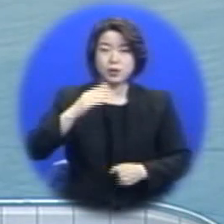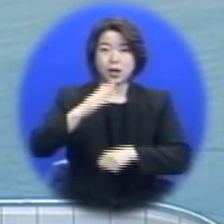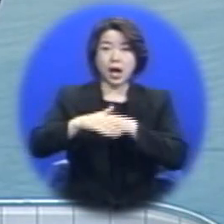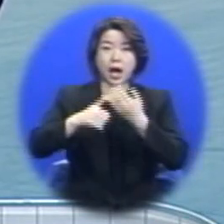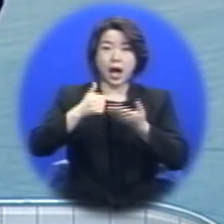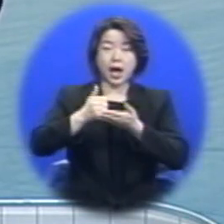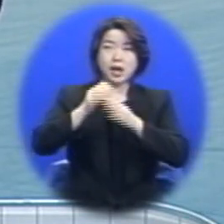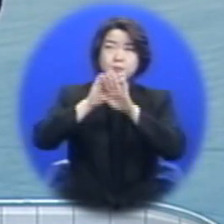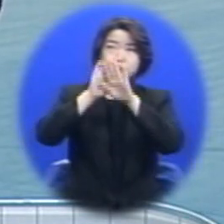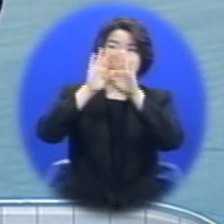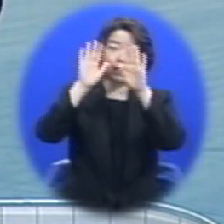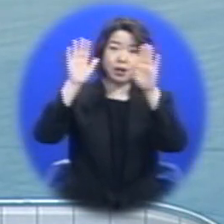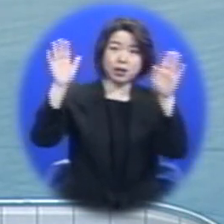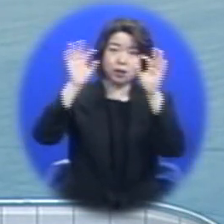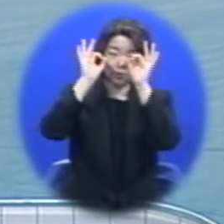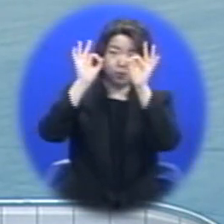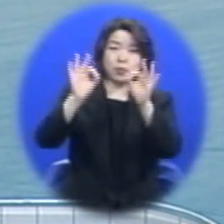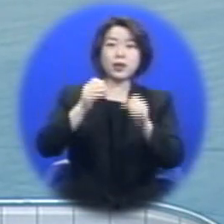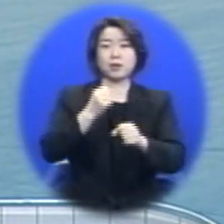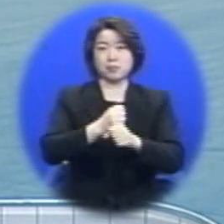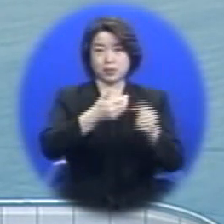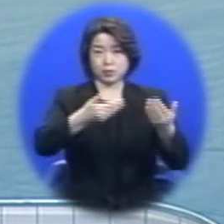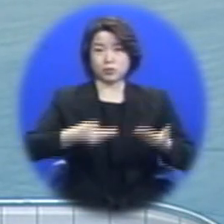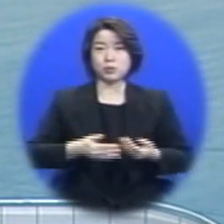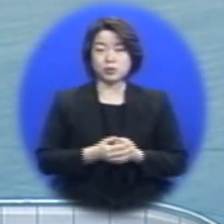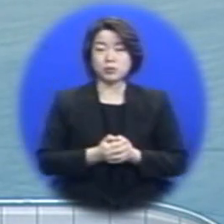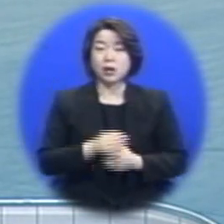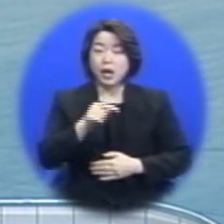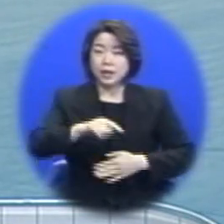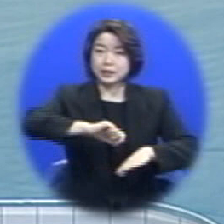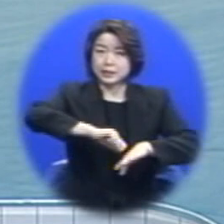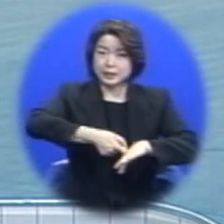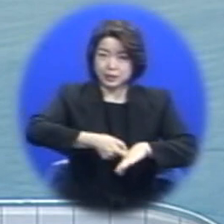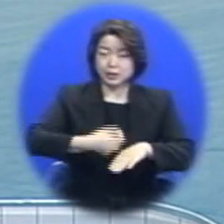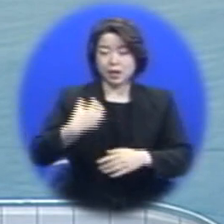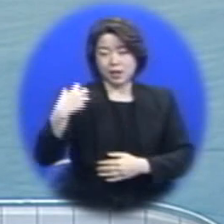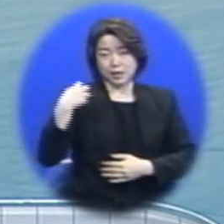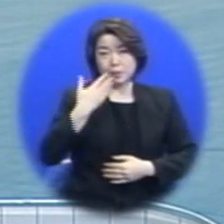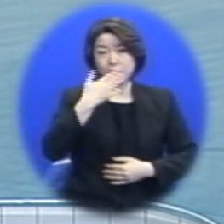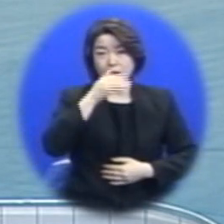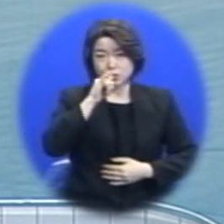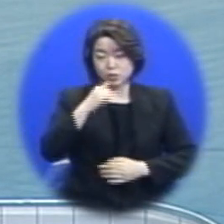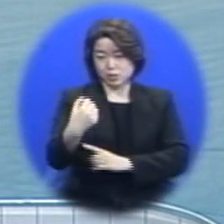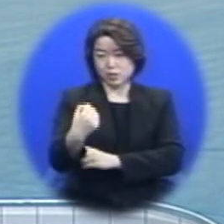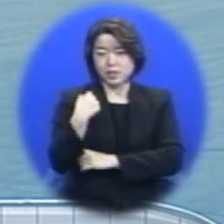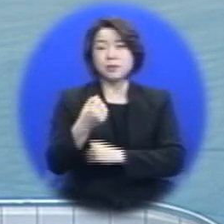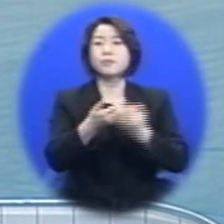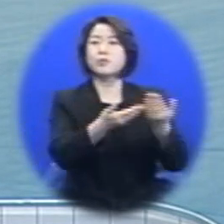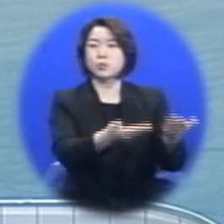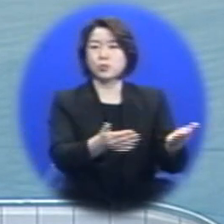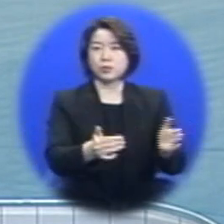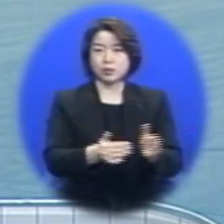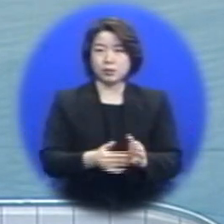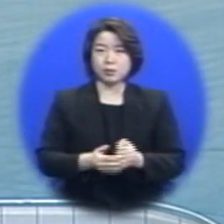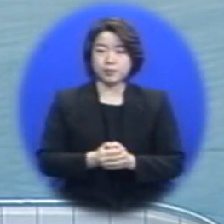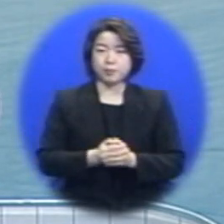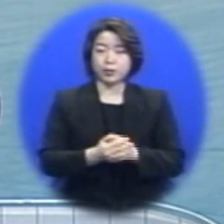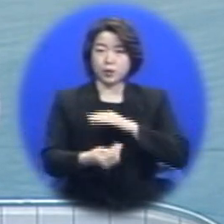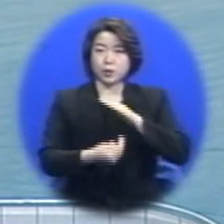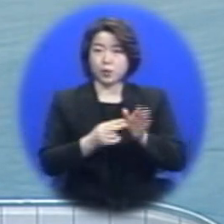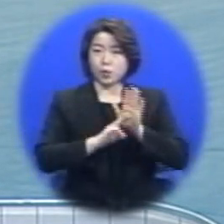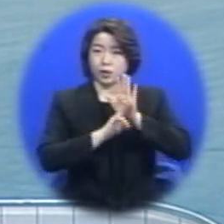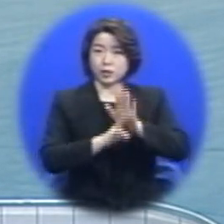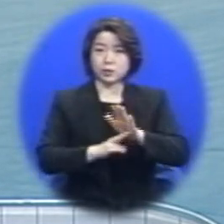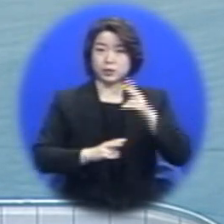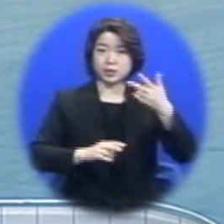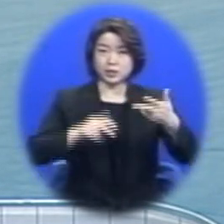하늘을 보게 하셨습니다. 그리고 그 재앙을 감당할 수 있는 힘을 주셨습니다. 요한계시록 7장에